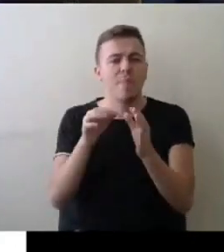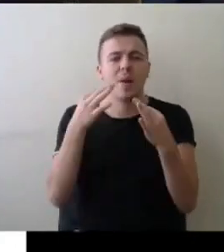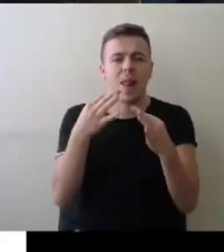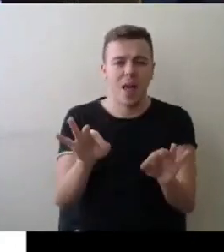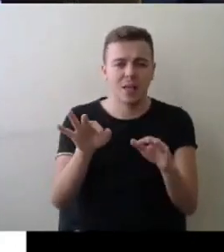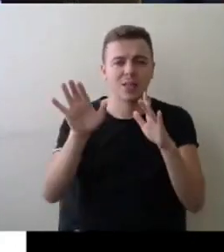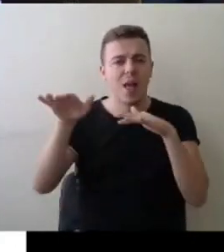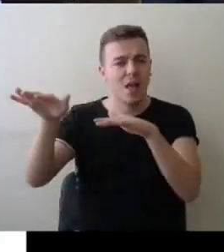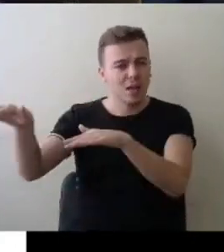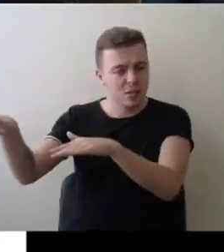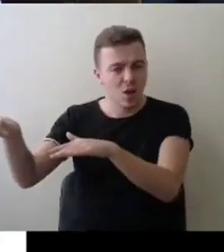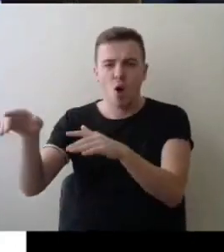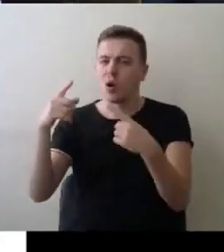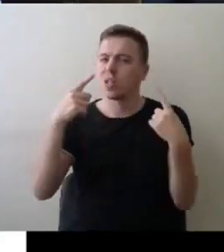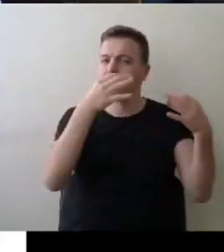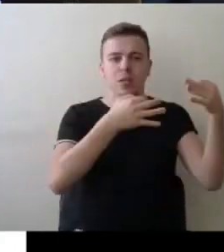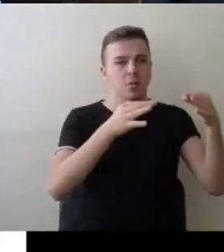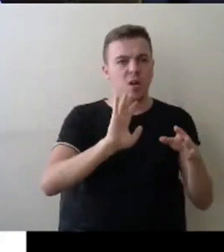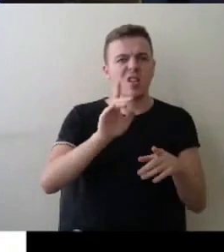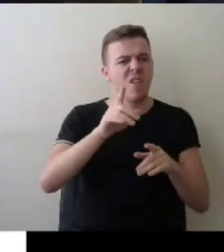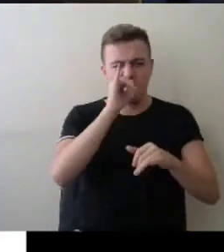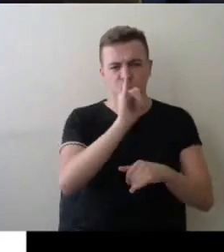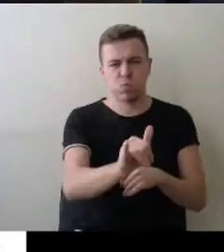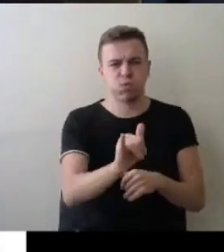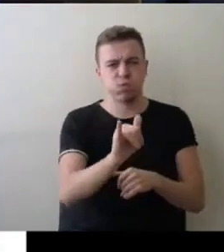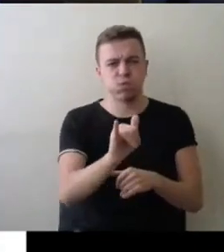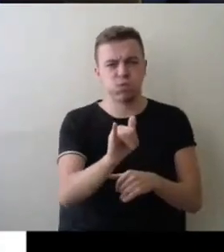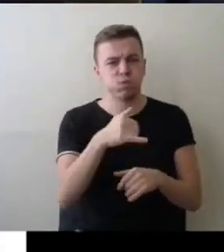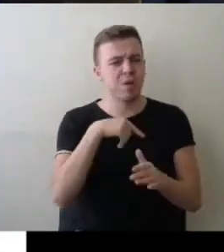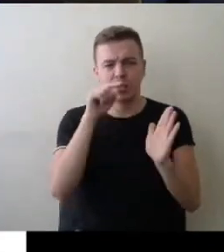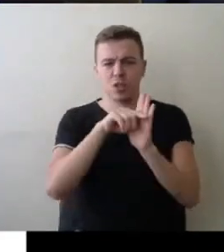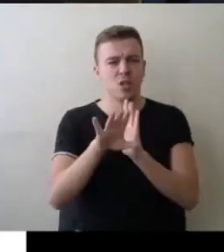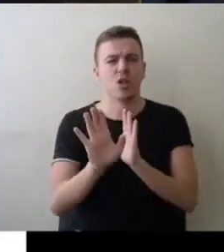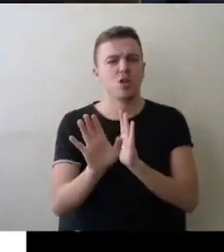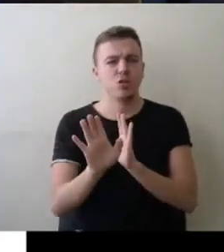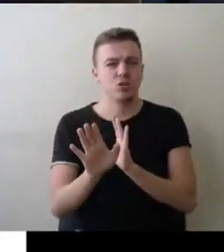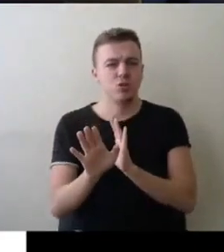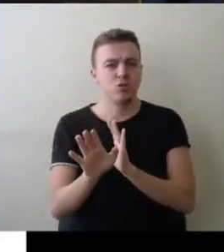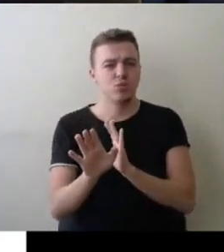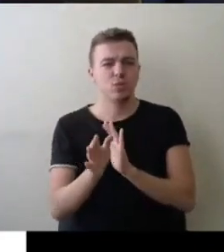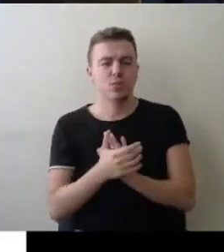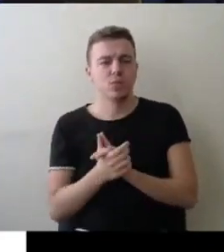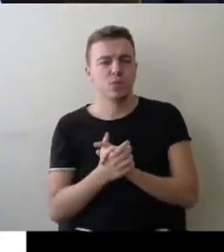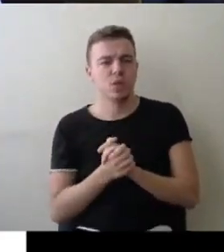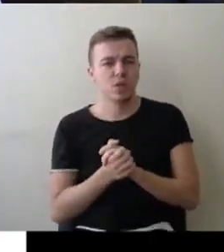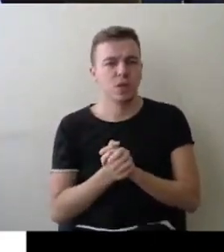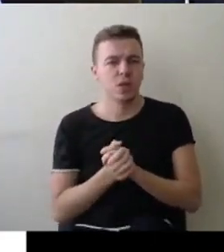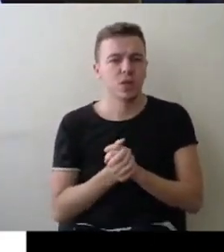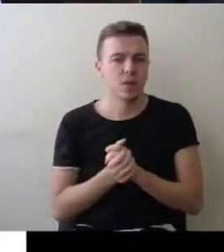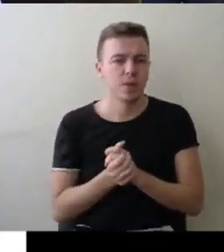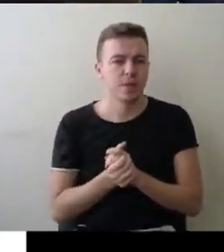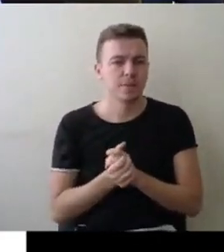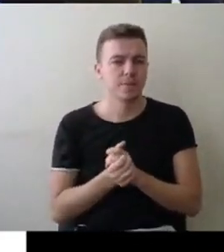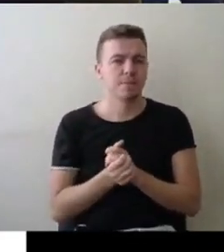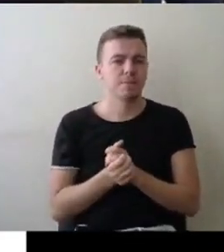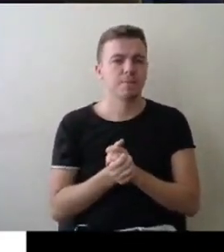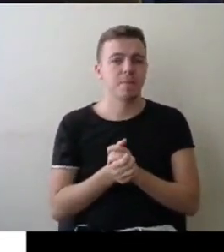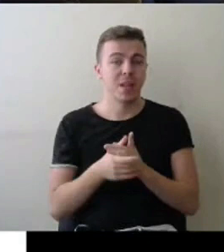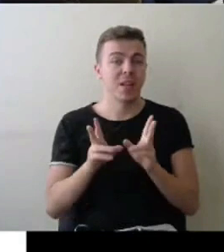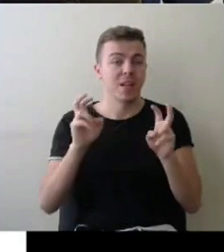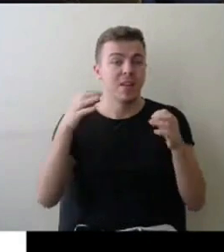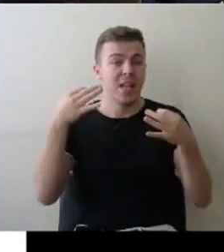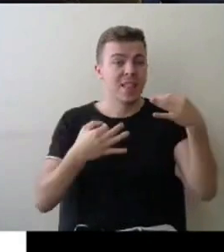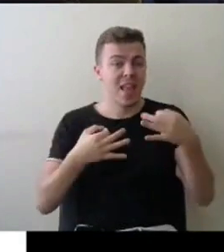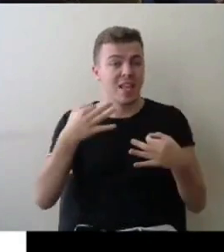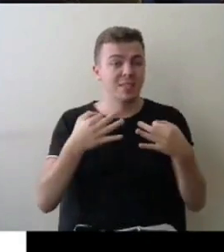vieną, kitas teismas sako, ne, mes nesikišim ir tos eisenos nebus. Ne? Tai, ta prasme, teismai